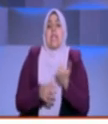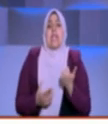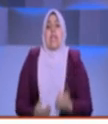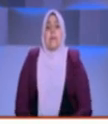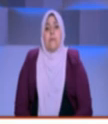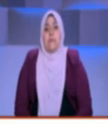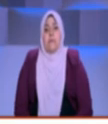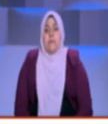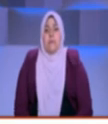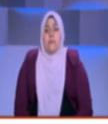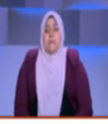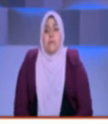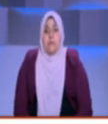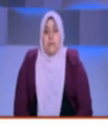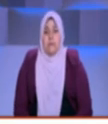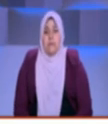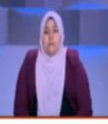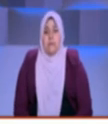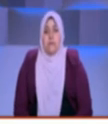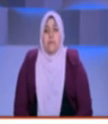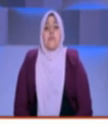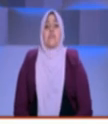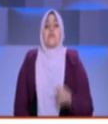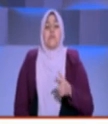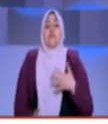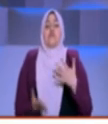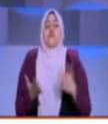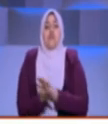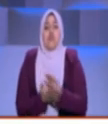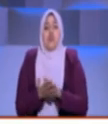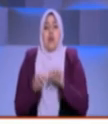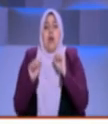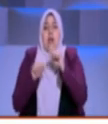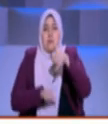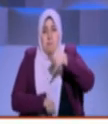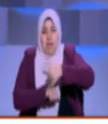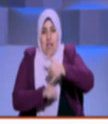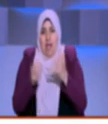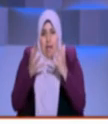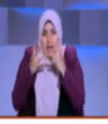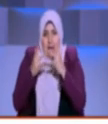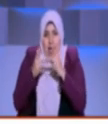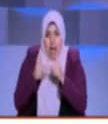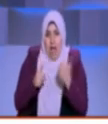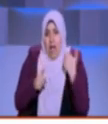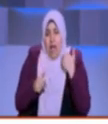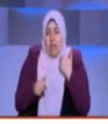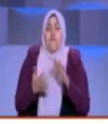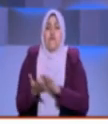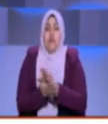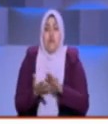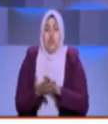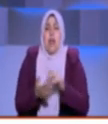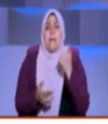أو مشكلة خاصة بالحواسب أو بالمراكز المتواجدة لحصر هذه الأعداد.